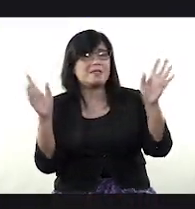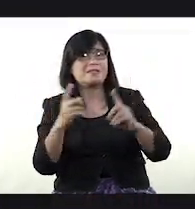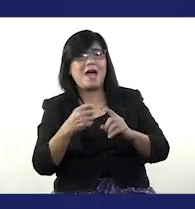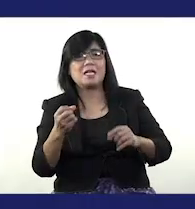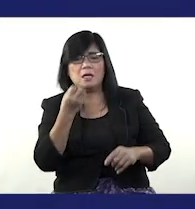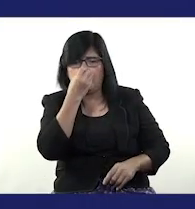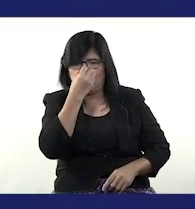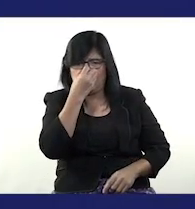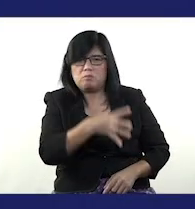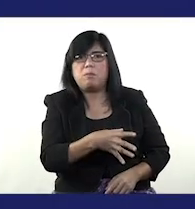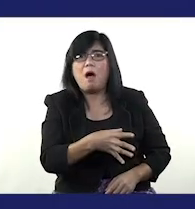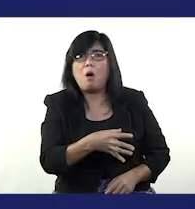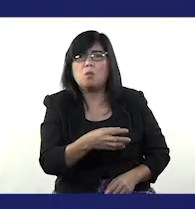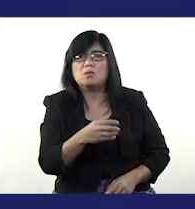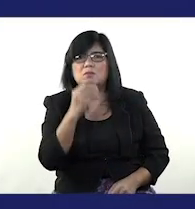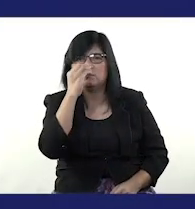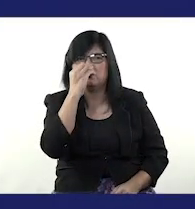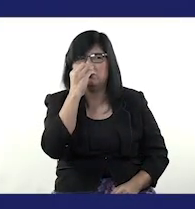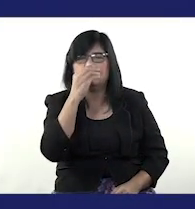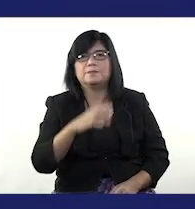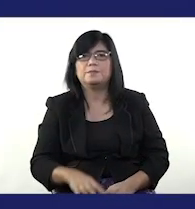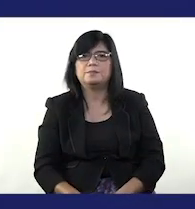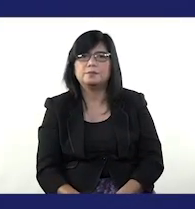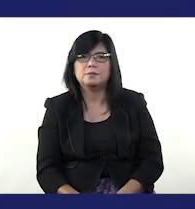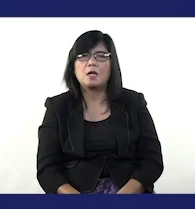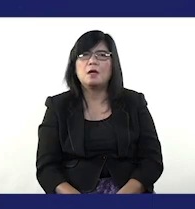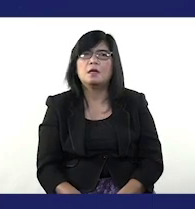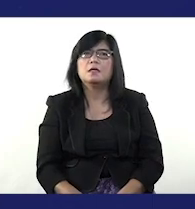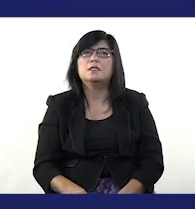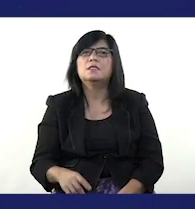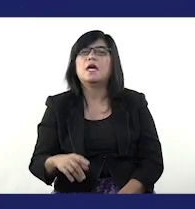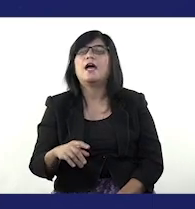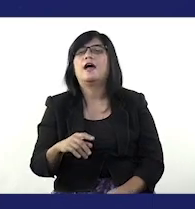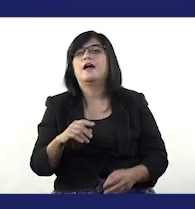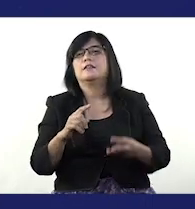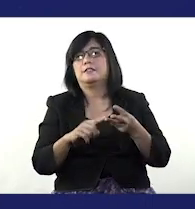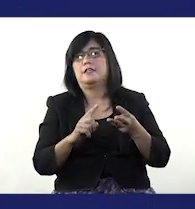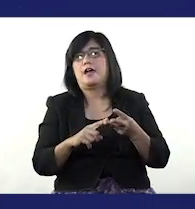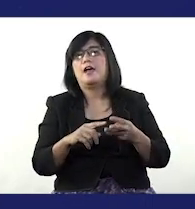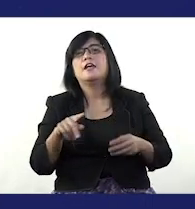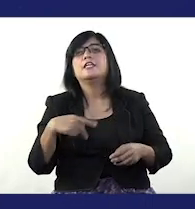yang ketiga Hai kamu di dunia ini kita juga surat Kristus